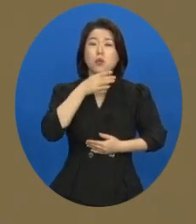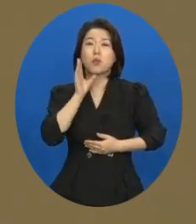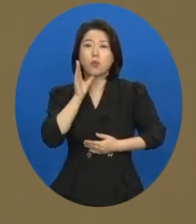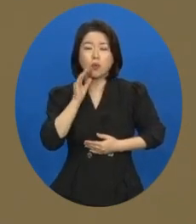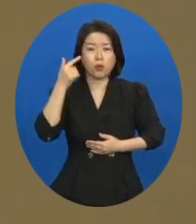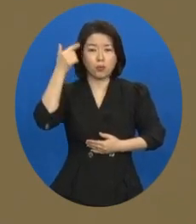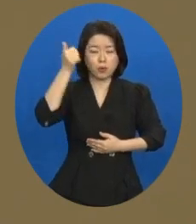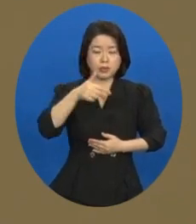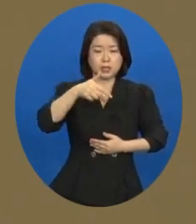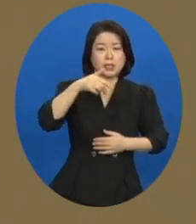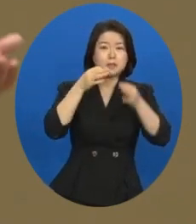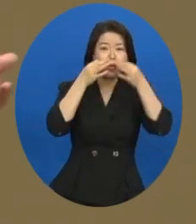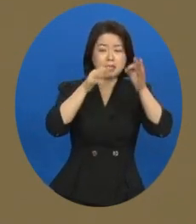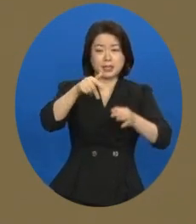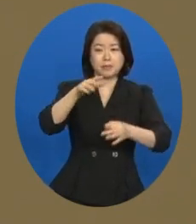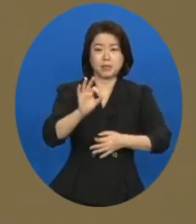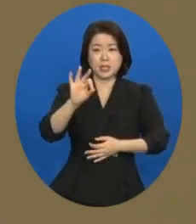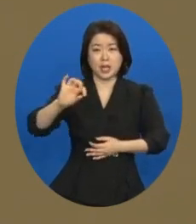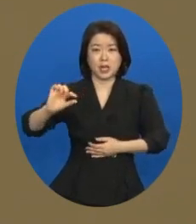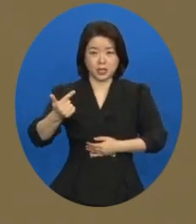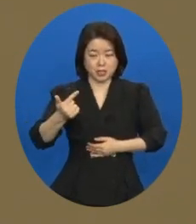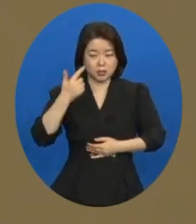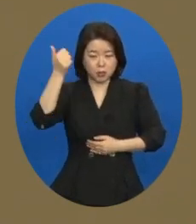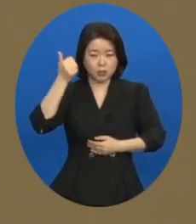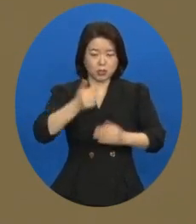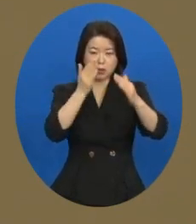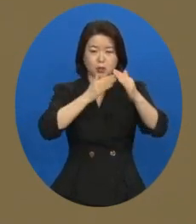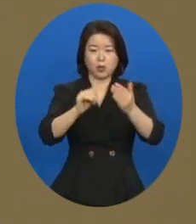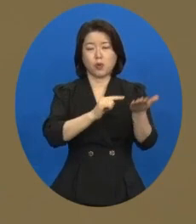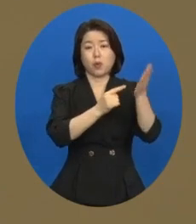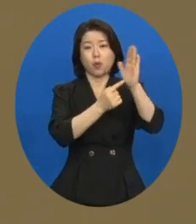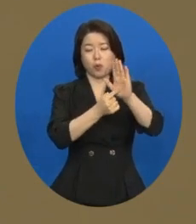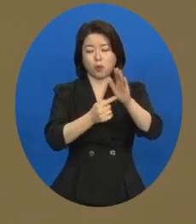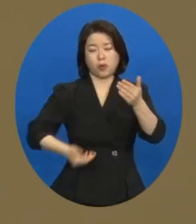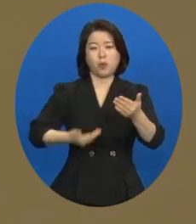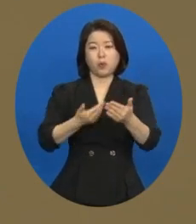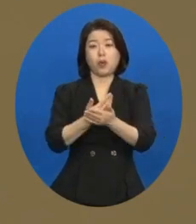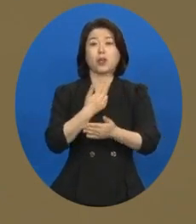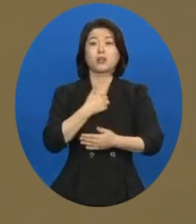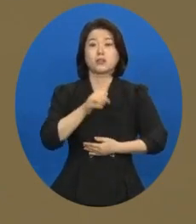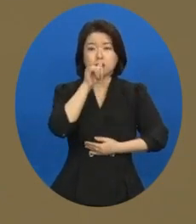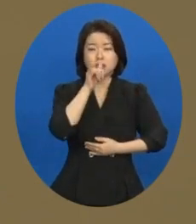김창인 목사님이 공개회개를 하신 적이 있습니다.